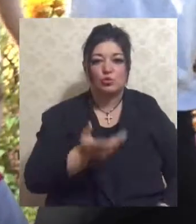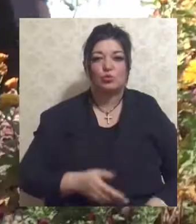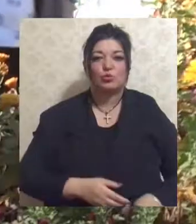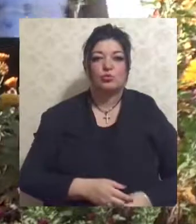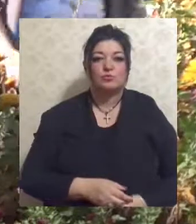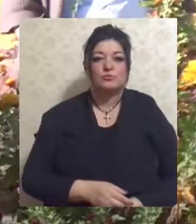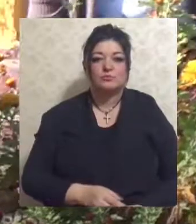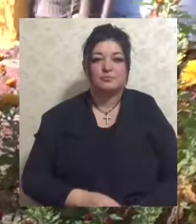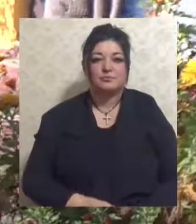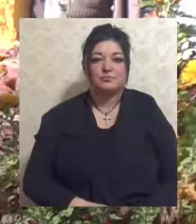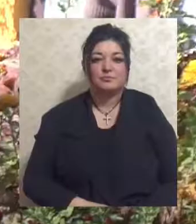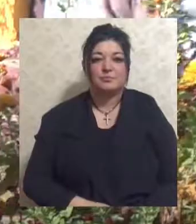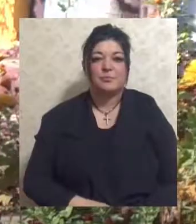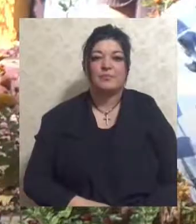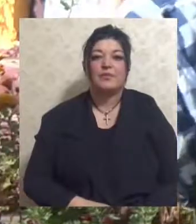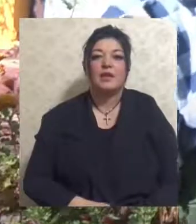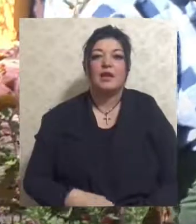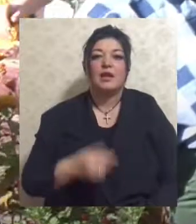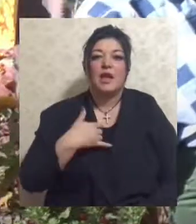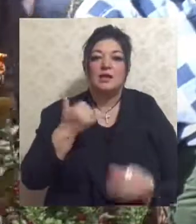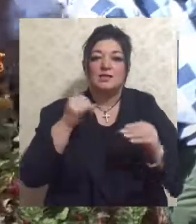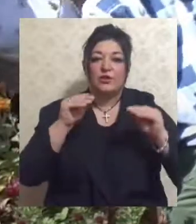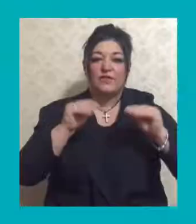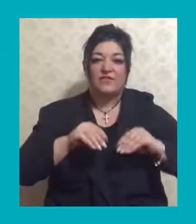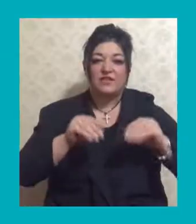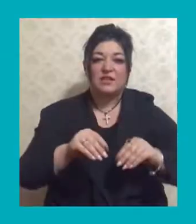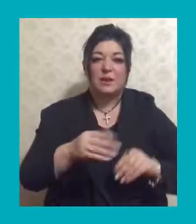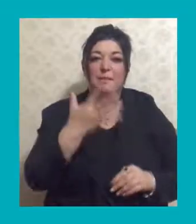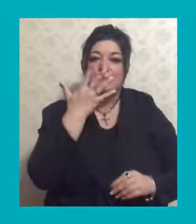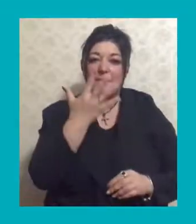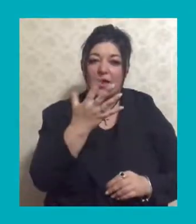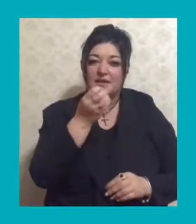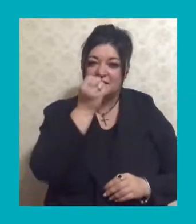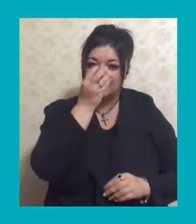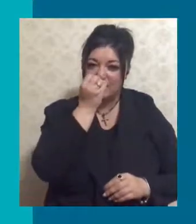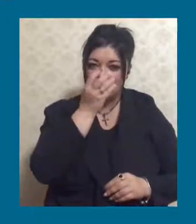люблю. Я сьогодні висадив 5 цвіточків.